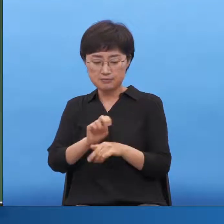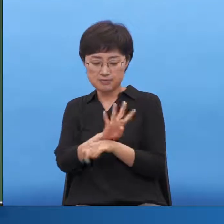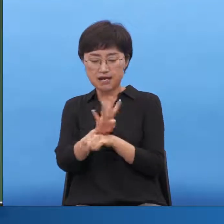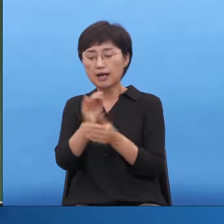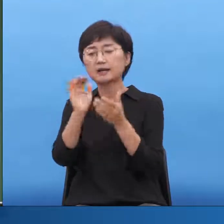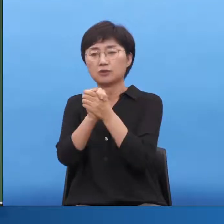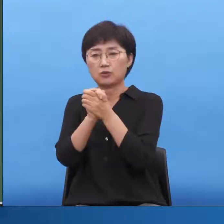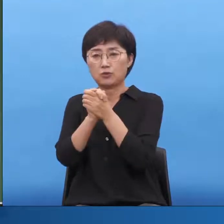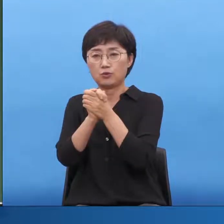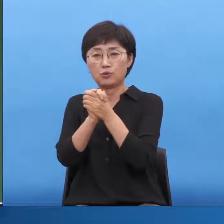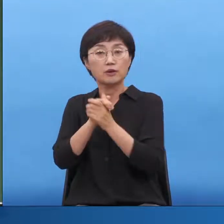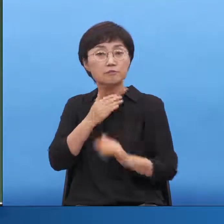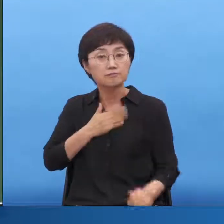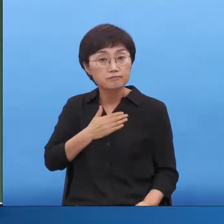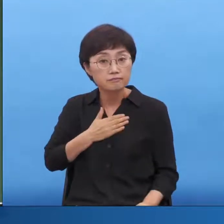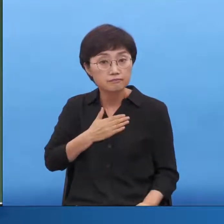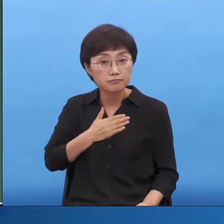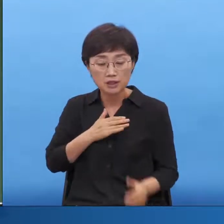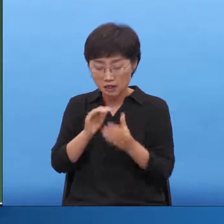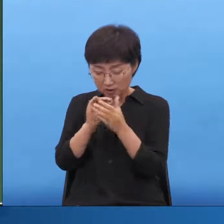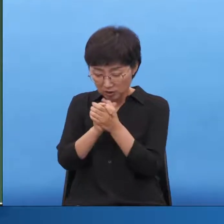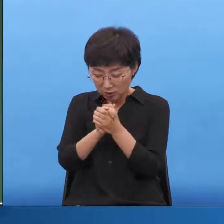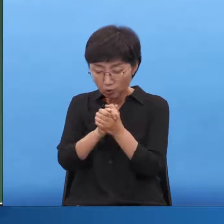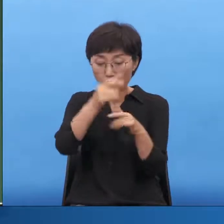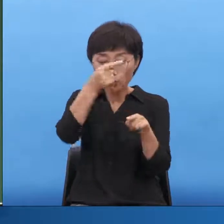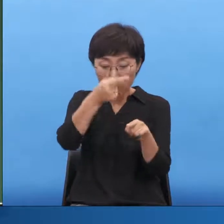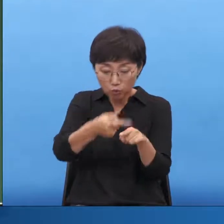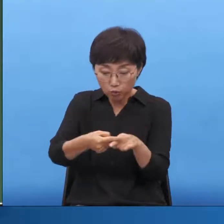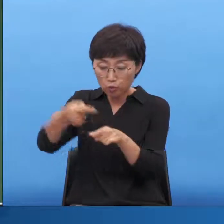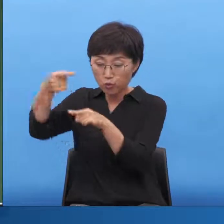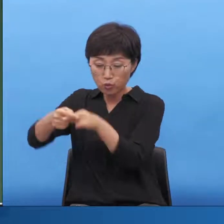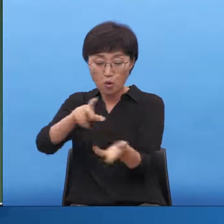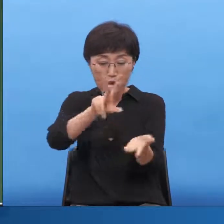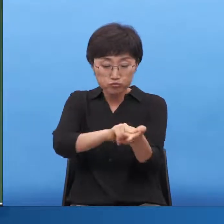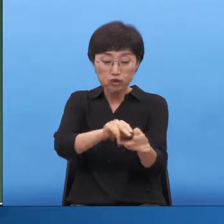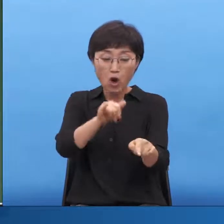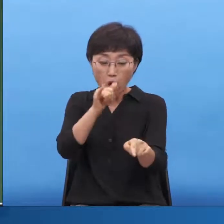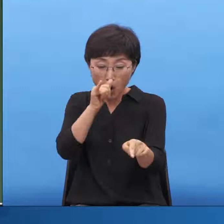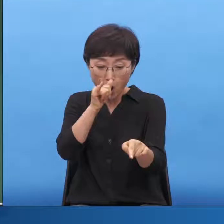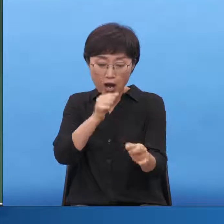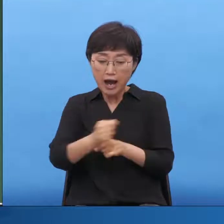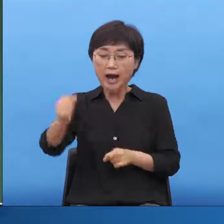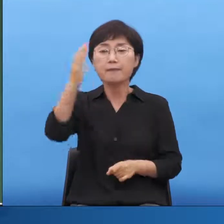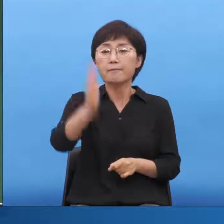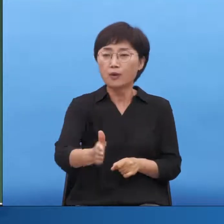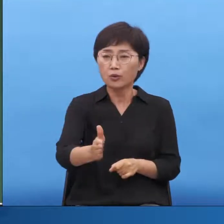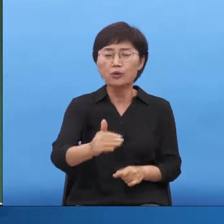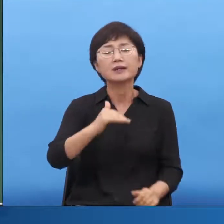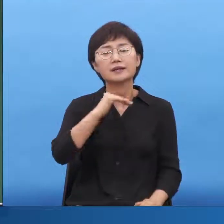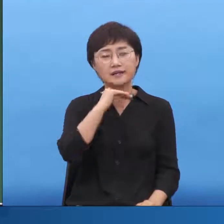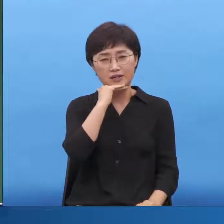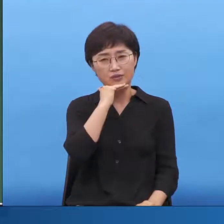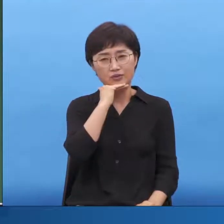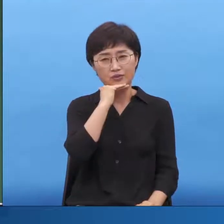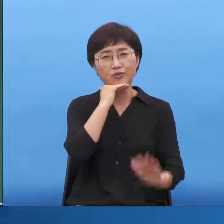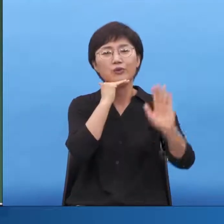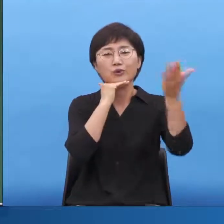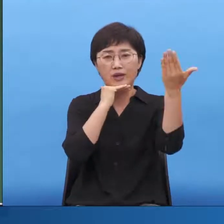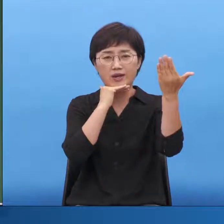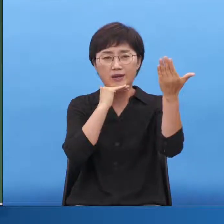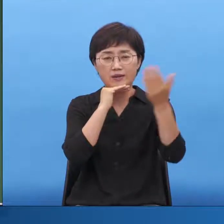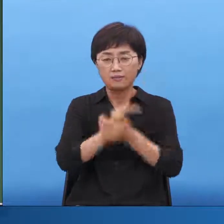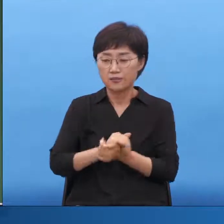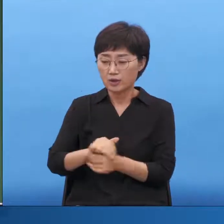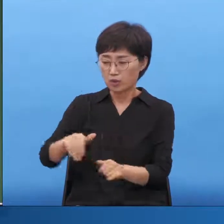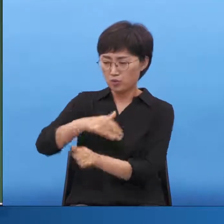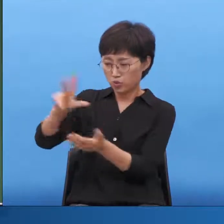我要救活全世界这样的人做24祷告。그럼 됩니다。那就够了。 그러면 문제 올 때는 기다리면 돼요. 那遇到问题的时候等。 그럼 내 주위 뭐 갑자기 뭐 문제 났다 기다리면 돼.